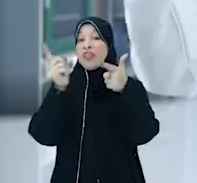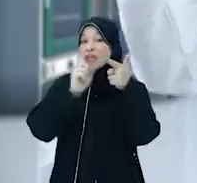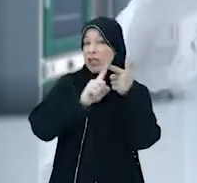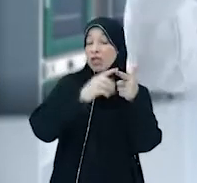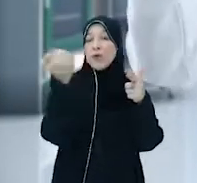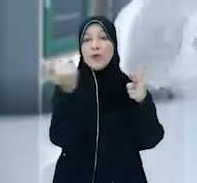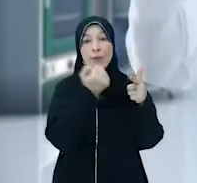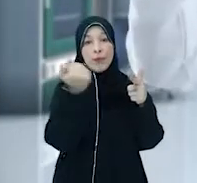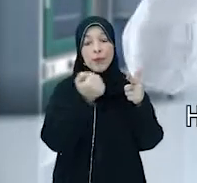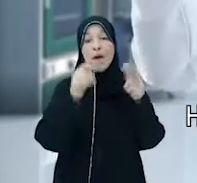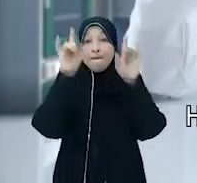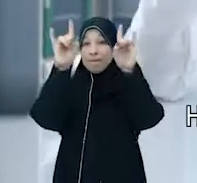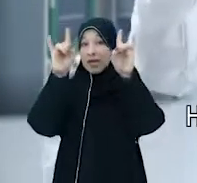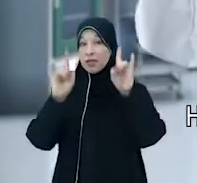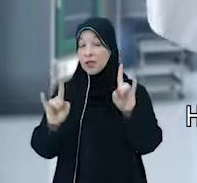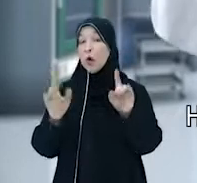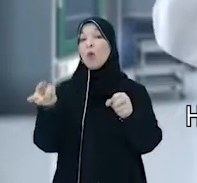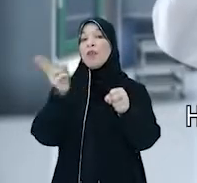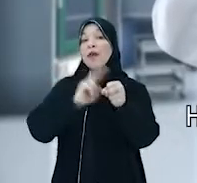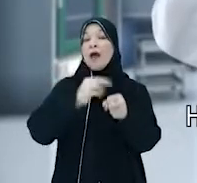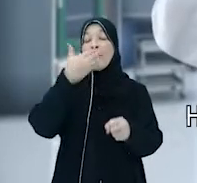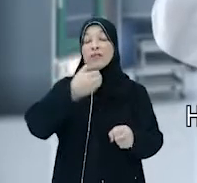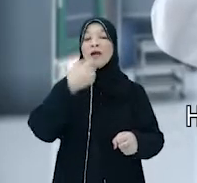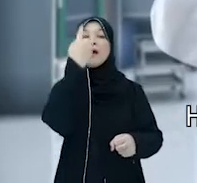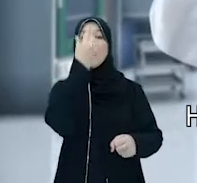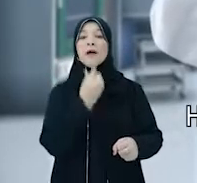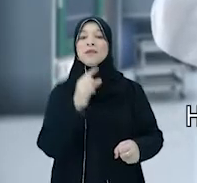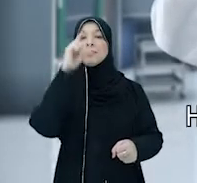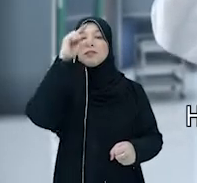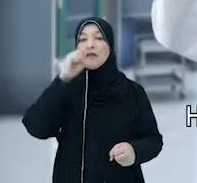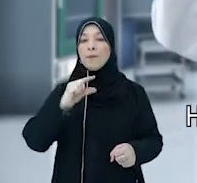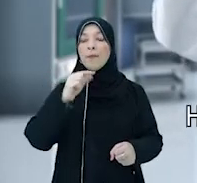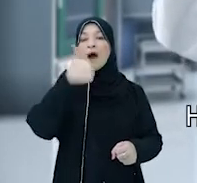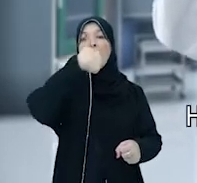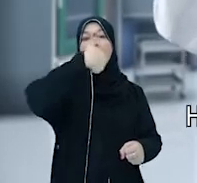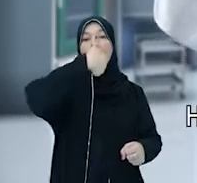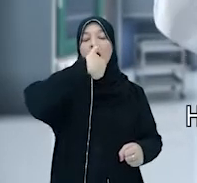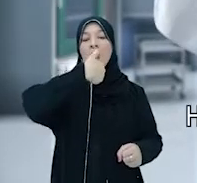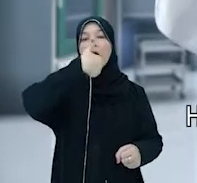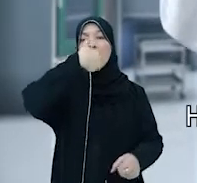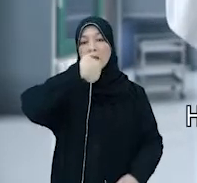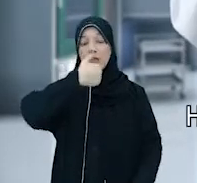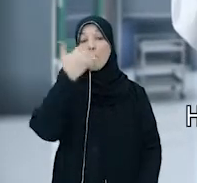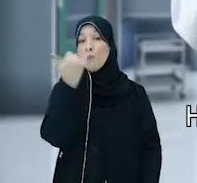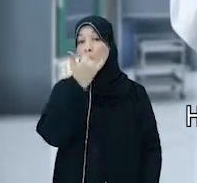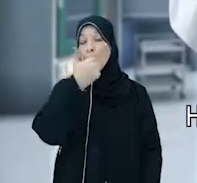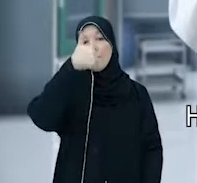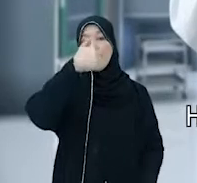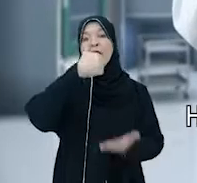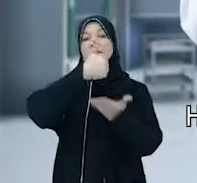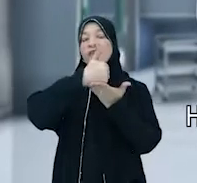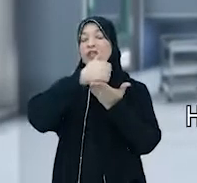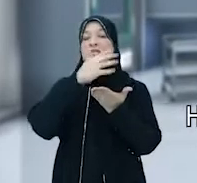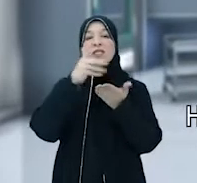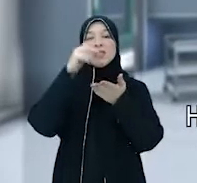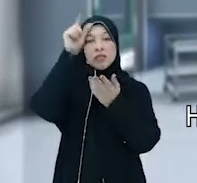جيدا، أمسكه في وضع عمودي بحيث تكون السبابة لأعلى والإبهام تحته على قاعدته،